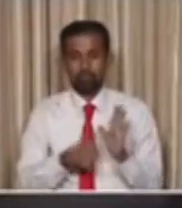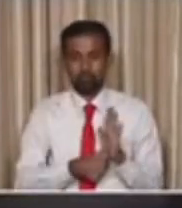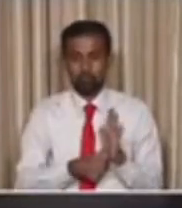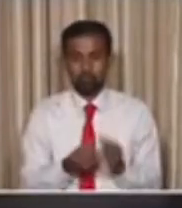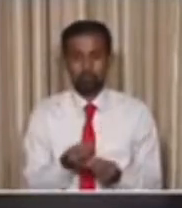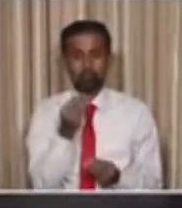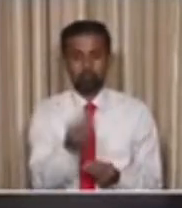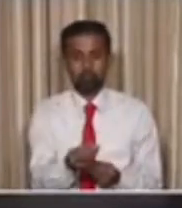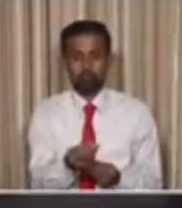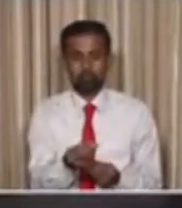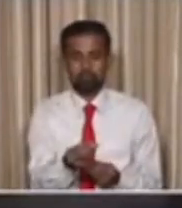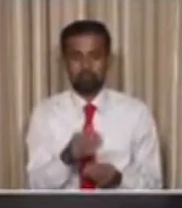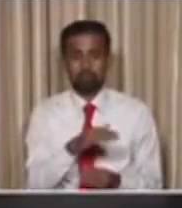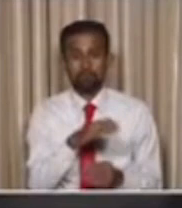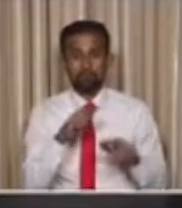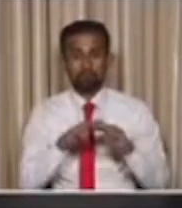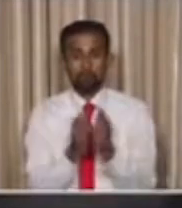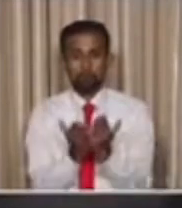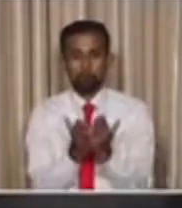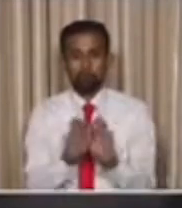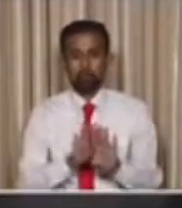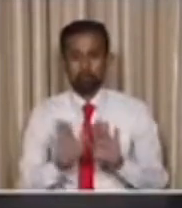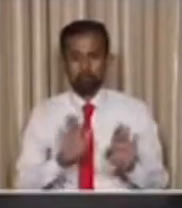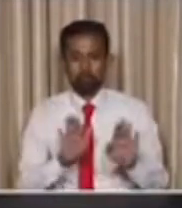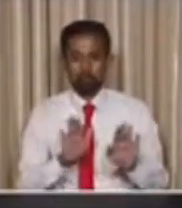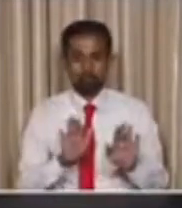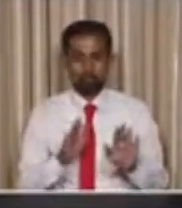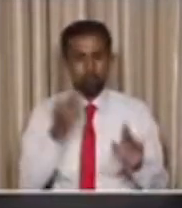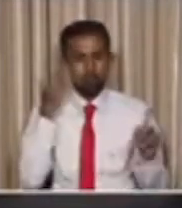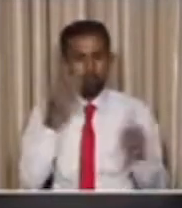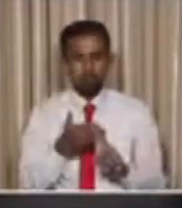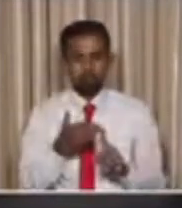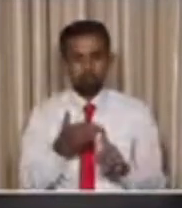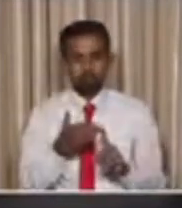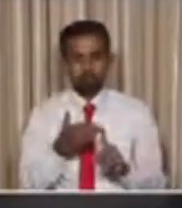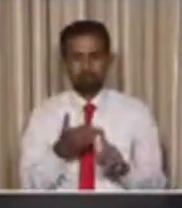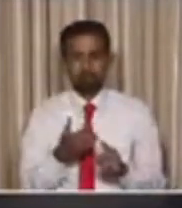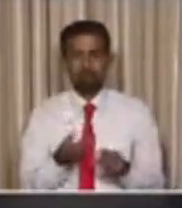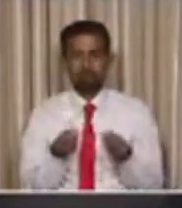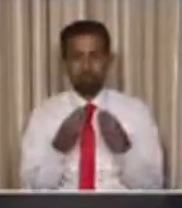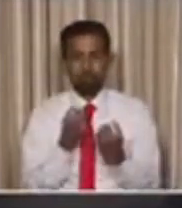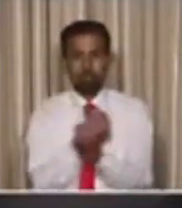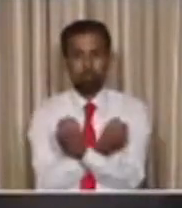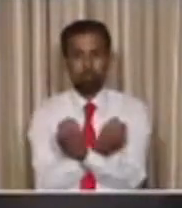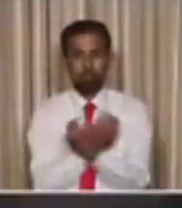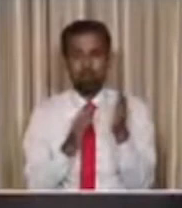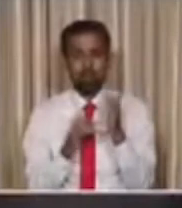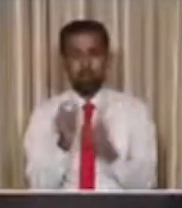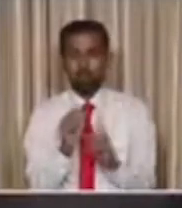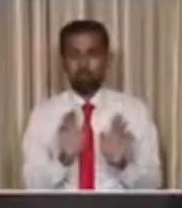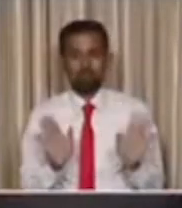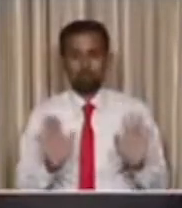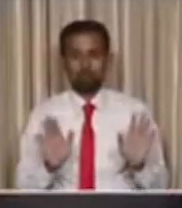පාර්ලිමේන්තුවට ඉදිරිපත් කරුවා සමාජ මාධ්‍ය නියාමනය පිළිබඳව. මේක ගේන්න ඕනේ පොලිසිය බාර ඇමතිවරයා